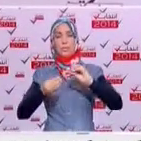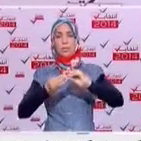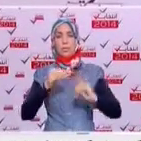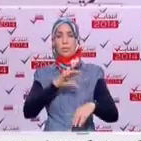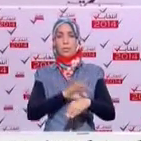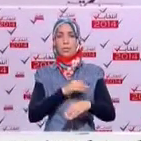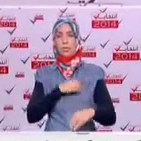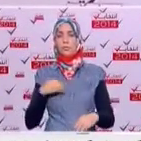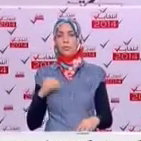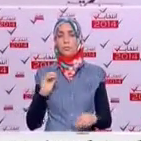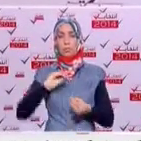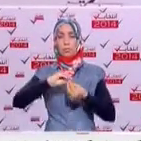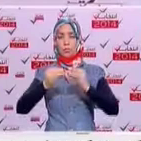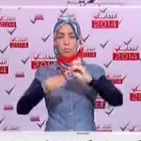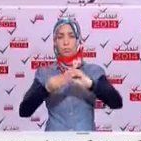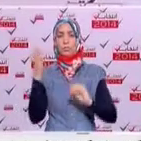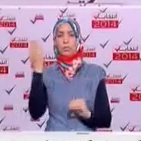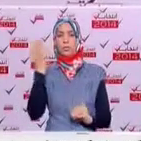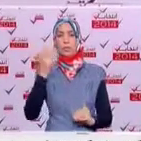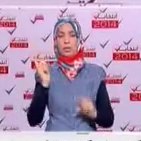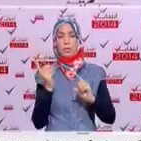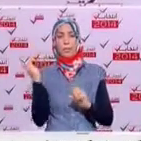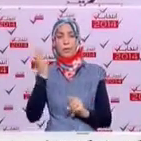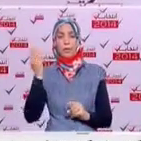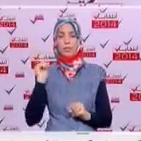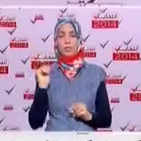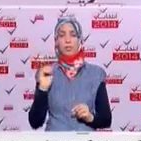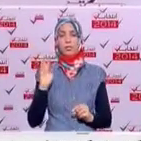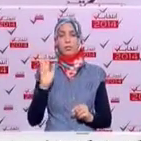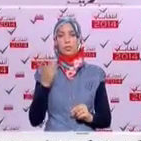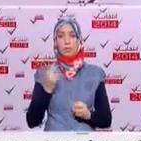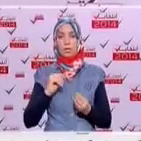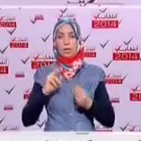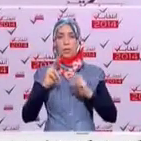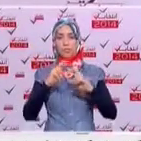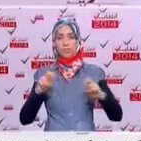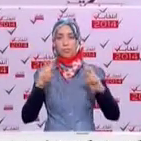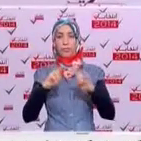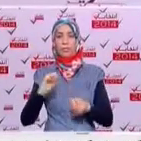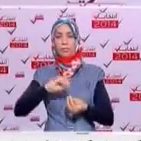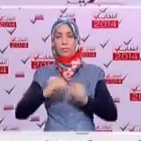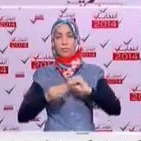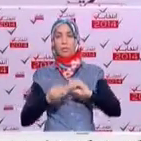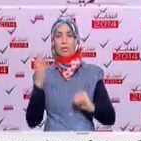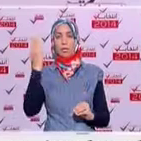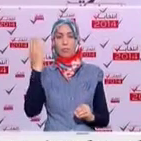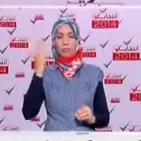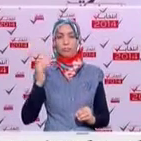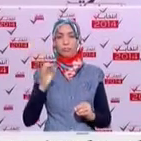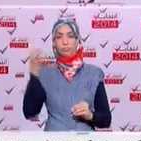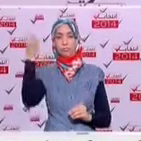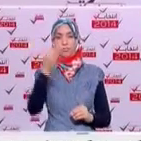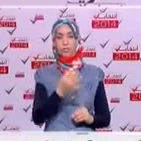عندنا مشكلة التعليم في ولاية زغوان أيضا يحتاج إلى حلول منها، لأن ولاية زغوان تحتل مرتبة متدنية جدا في نسب النجاح في